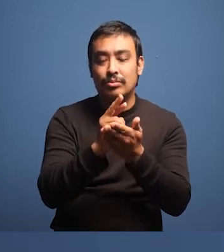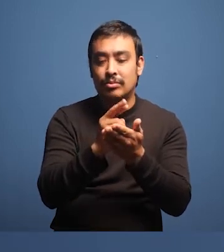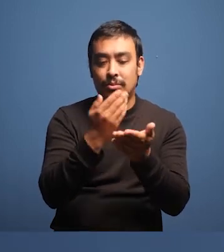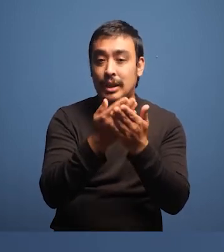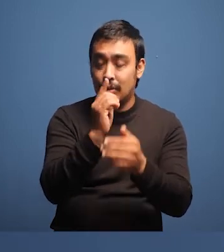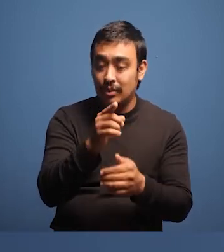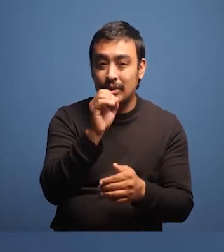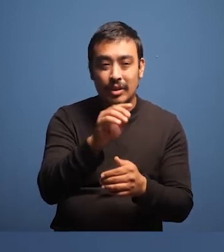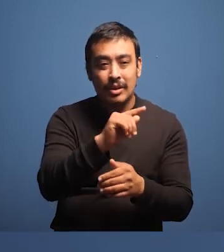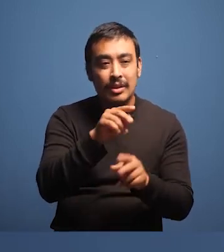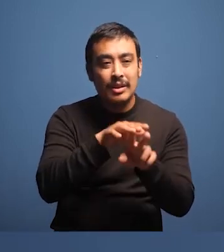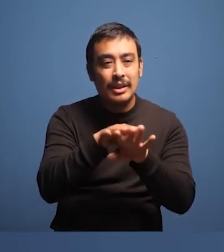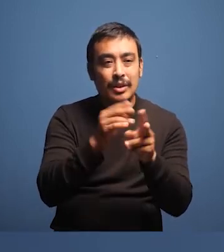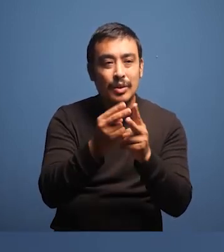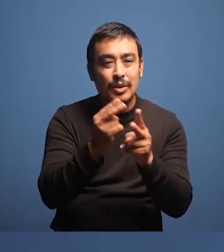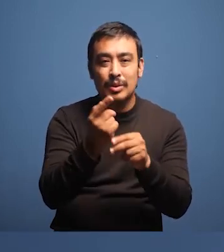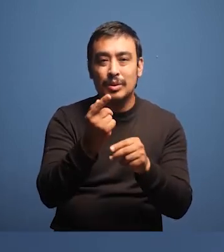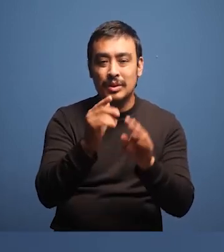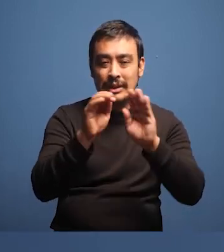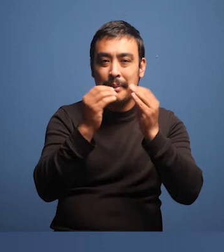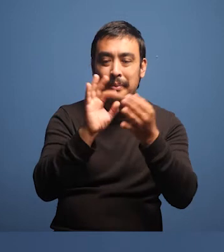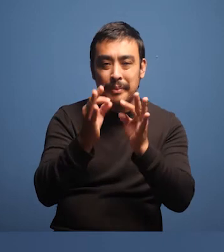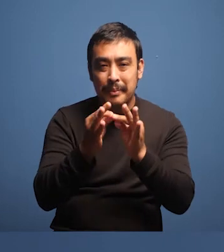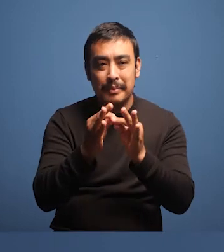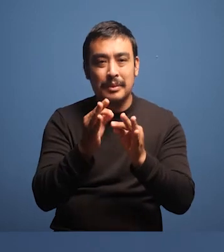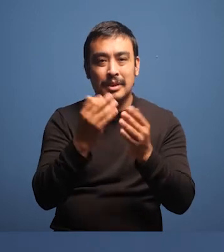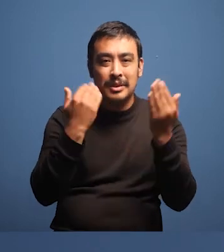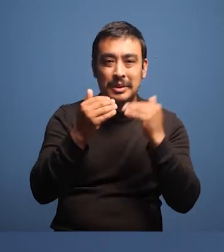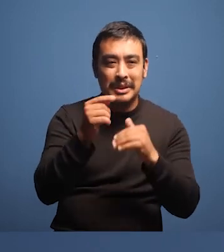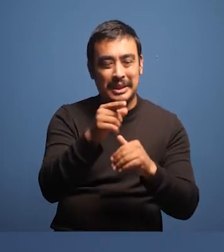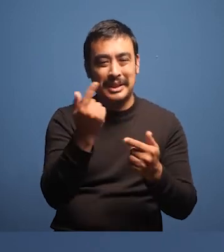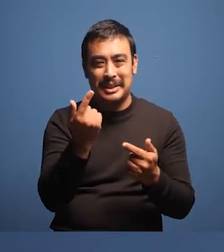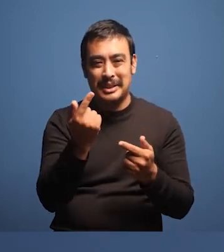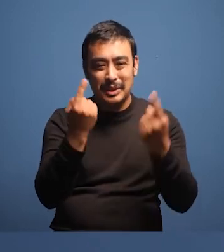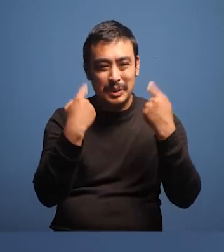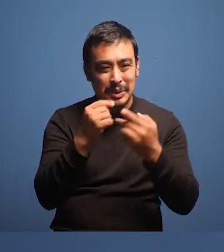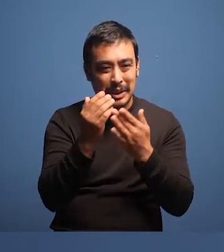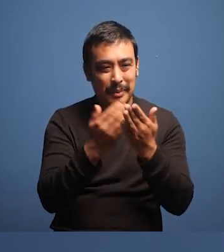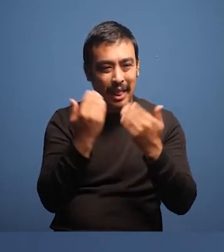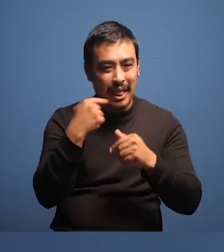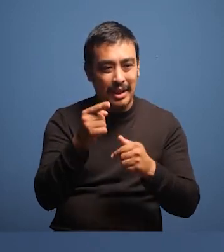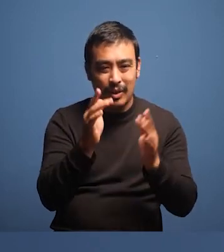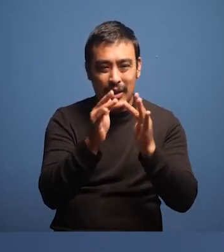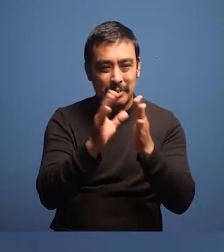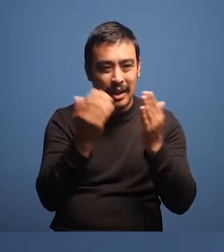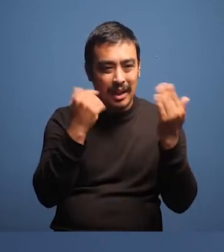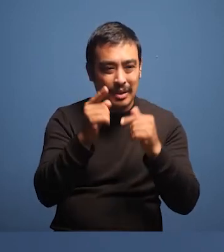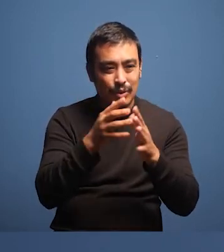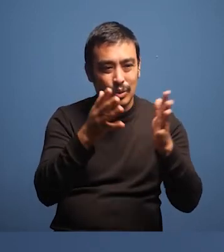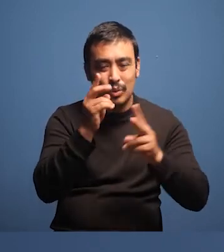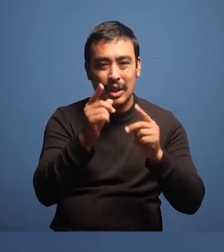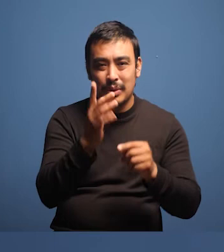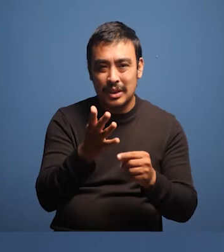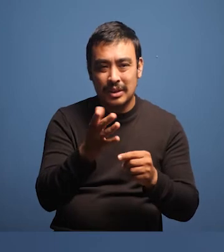तर कतिपय केसमा चाहिँ न चाहिँ सोसियल मिडियामा प्लेटफर्ममा भएको ह्यारासमेन्ट त हो नि, थोरै न फिजिकल्ली भएको हो, न चाहिँ अनलाइन ह्यारासमेन्ट त हो नि, कुन चाहिँ ठुलो कुरा हो। हेट